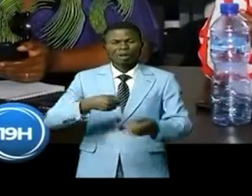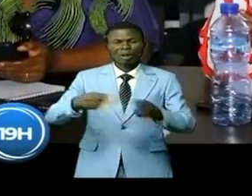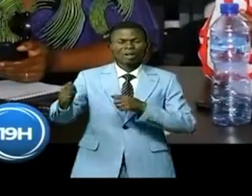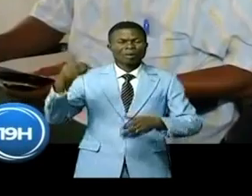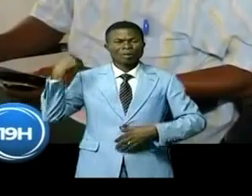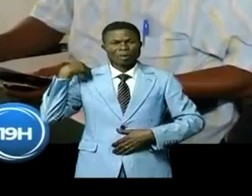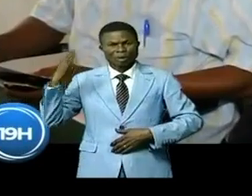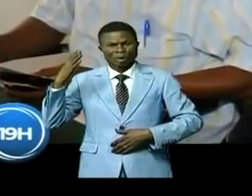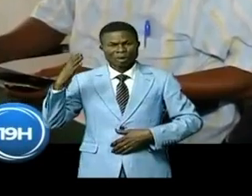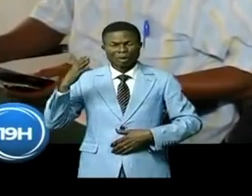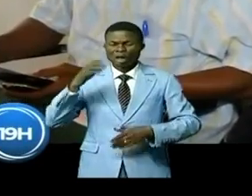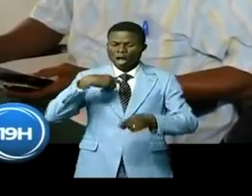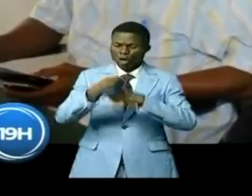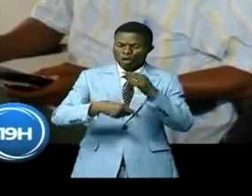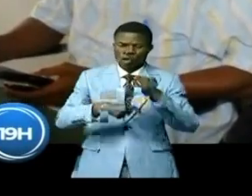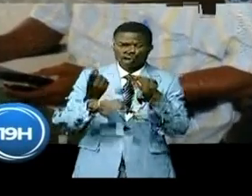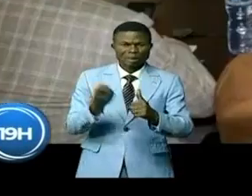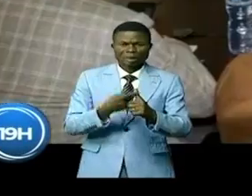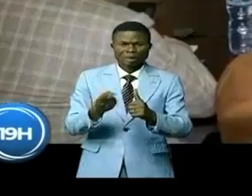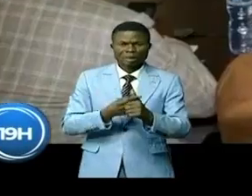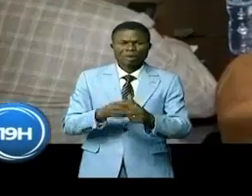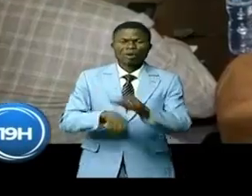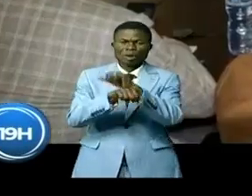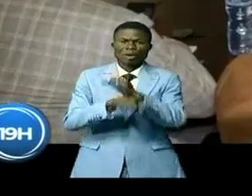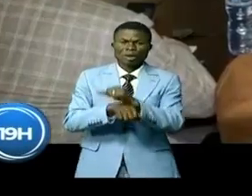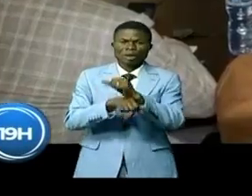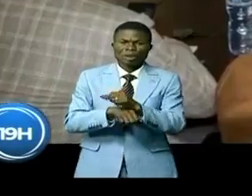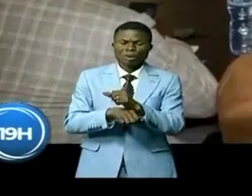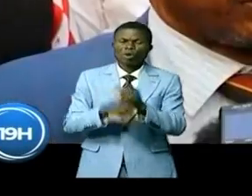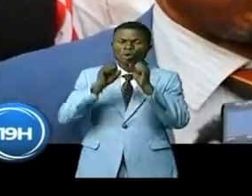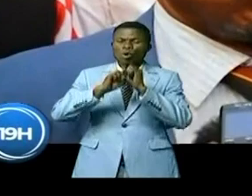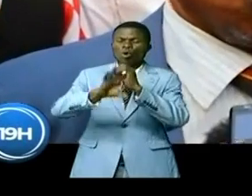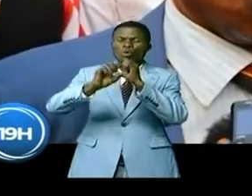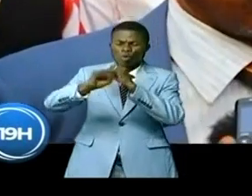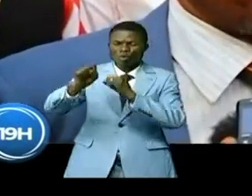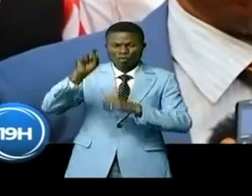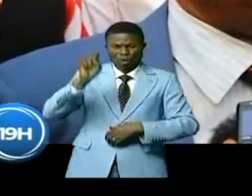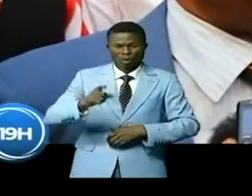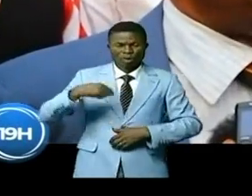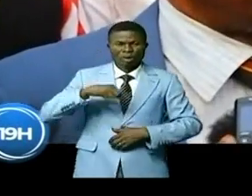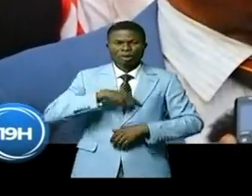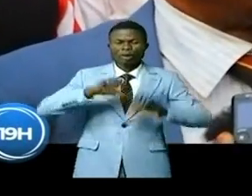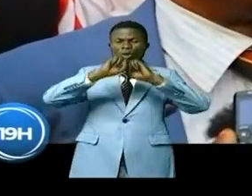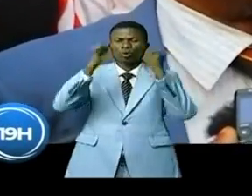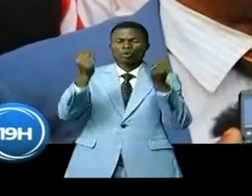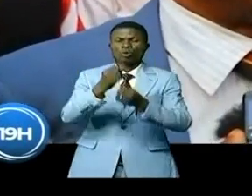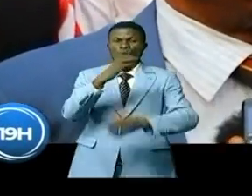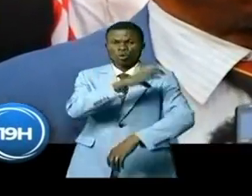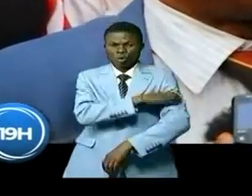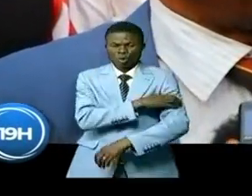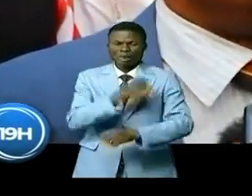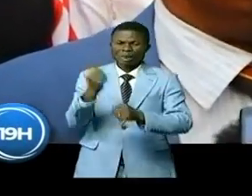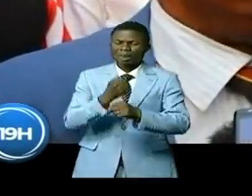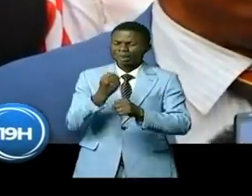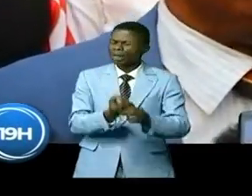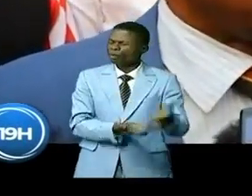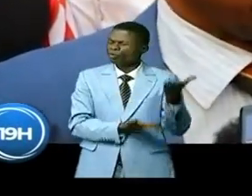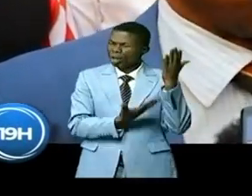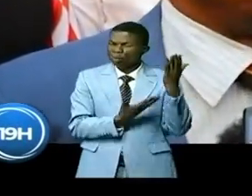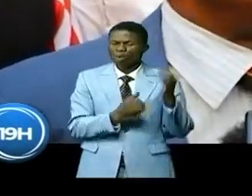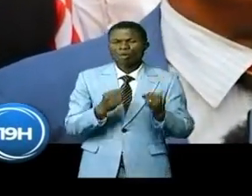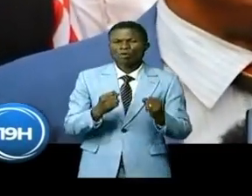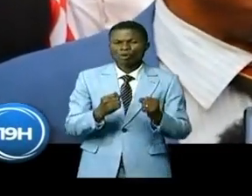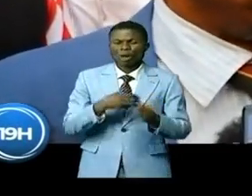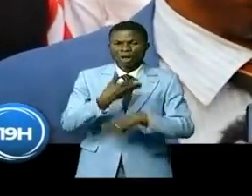encore pas très introduit dans les habitudes, mérite vulgarisation. Nous, la société civile, nous avons un rôle très important